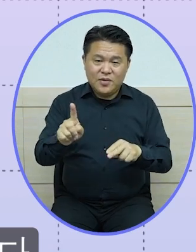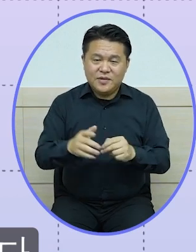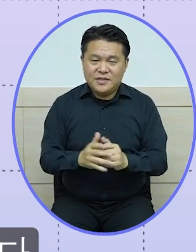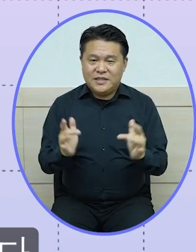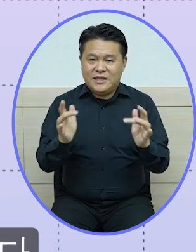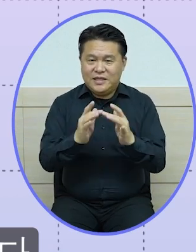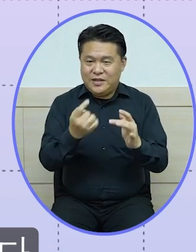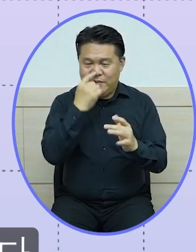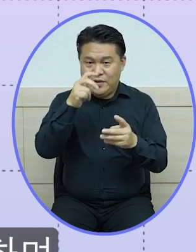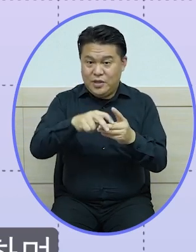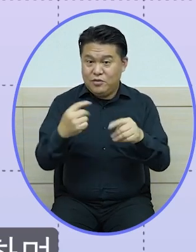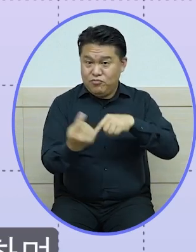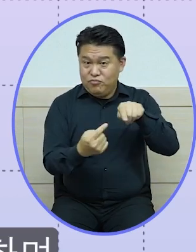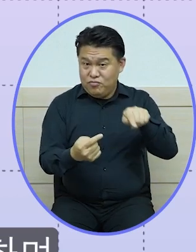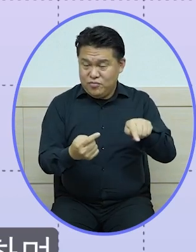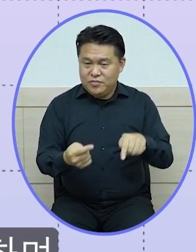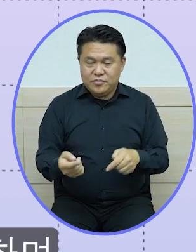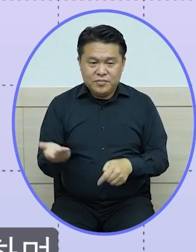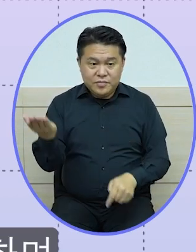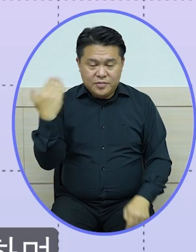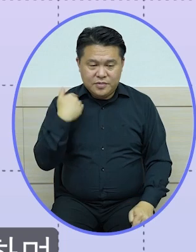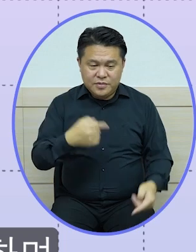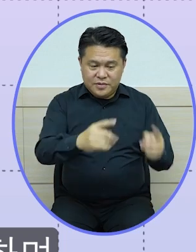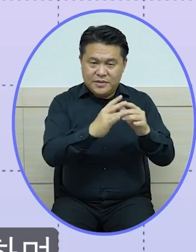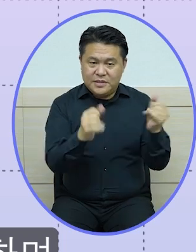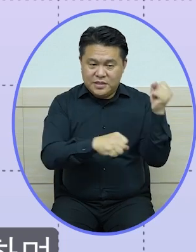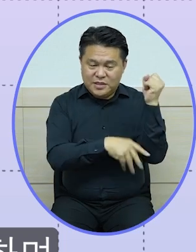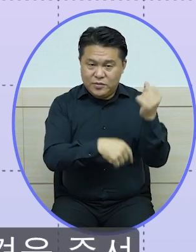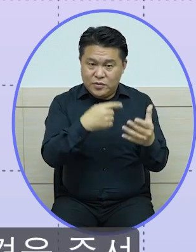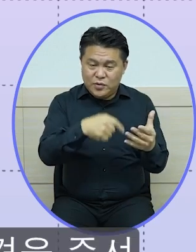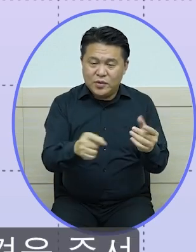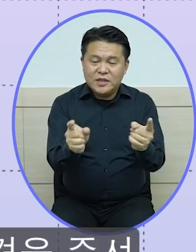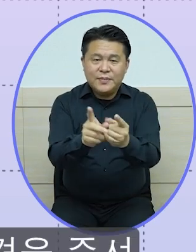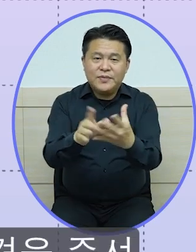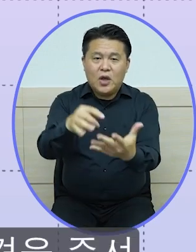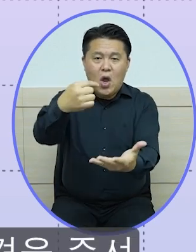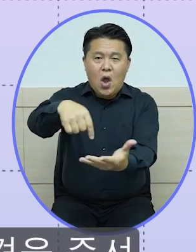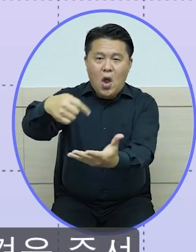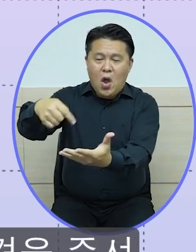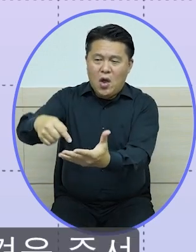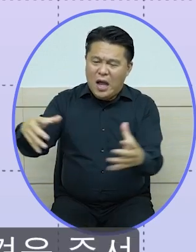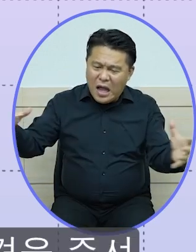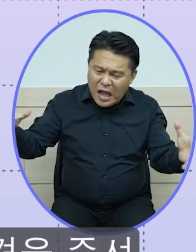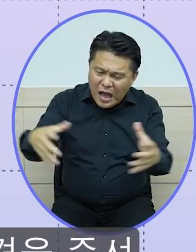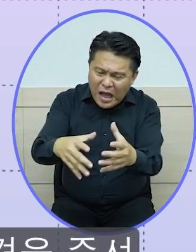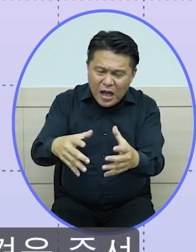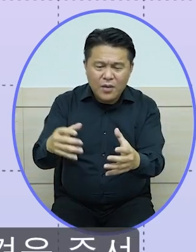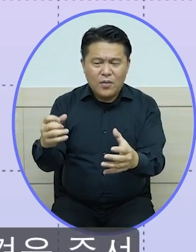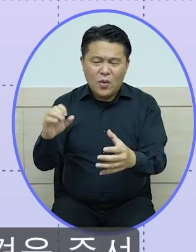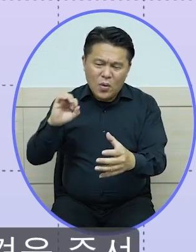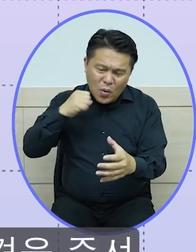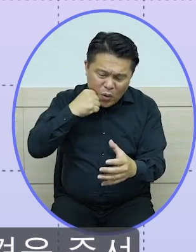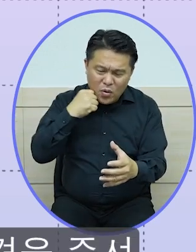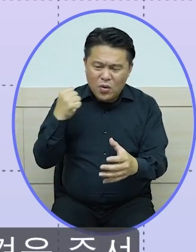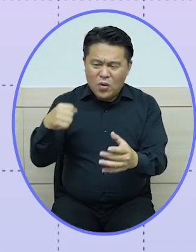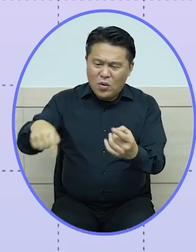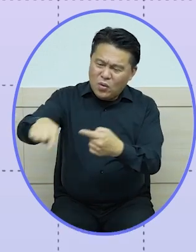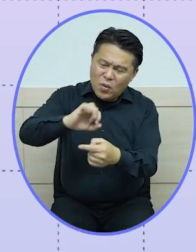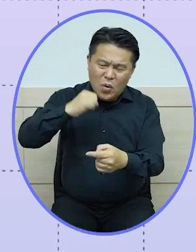운영입니다. 그간 참여자 기본 교육을 수행기관에서 운영하며 집합교육의 어려움이나 운영에 대한 어려움에 대한 의견을